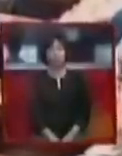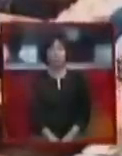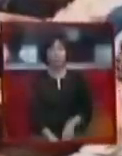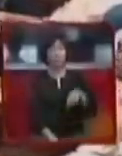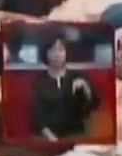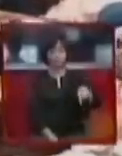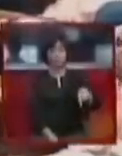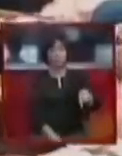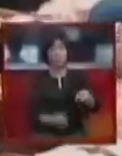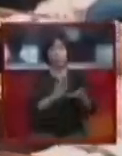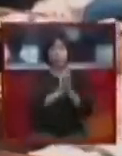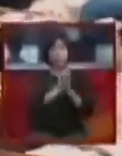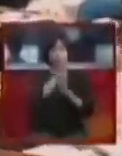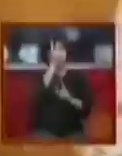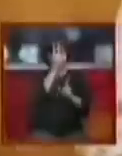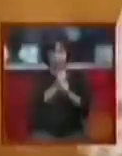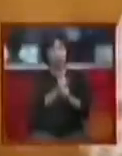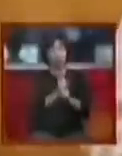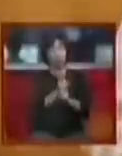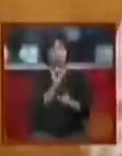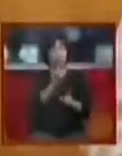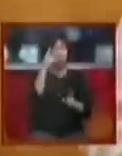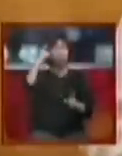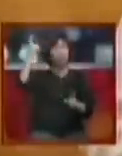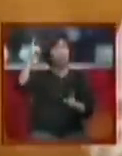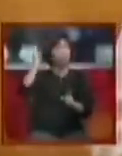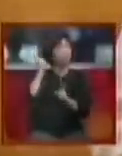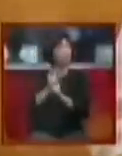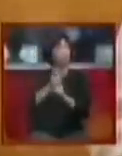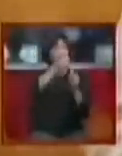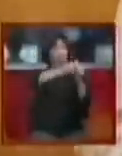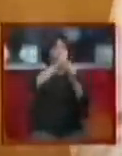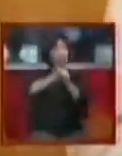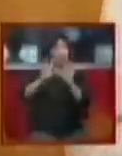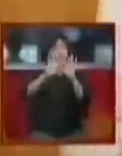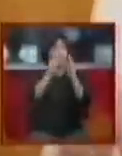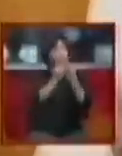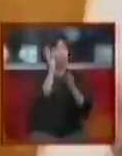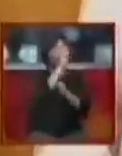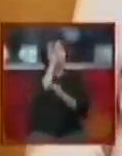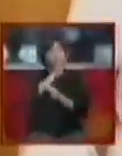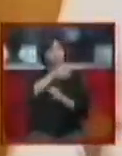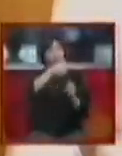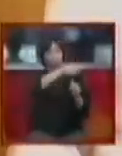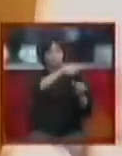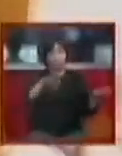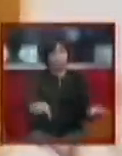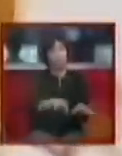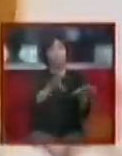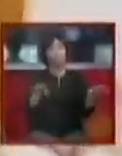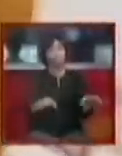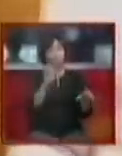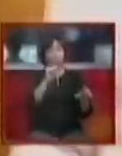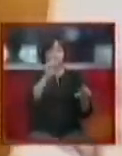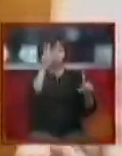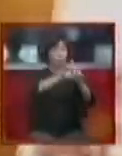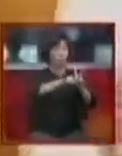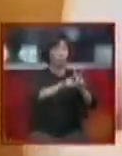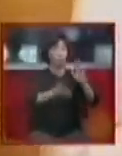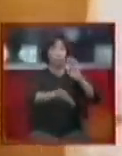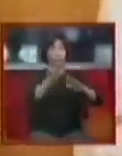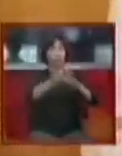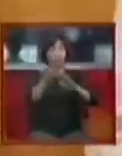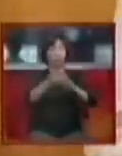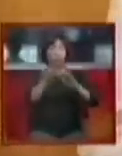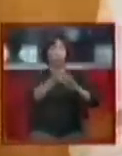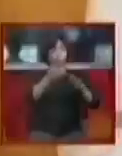Di po ba makatwir ang mangarap na balang araw, bawat Pilipinong handang magbanat ng buto, may mapapasukang trabaho.